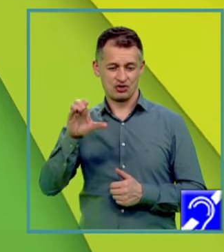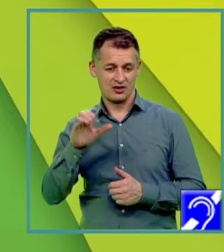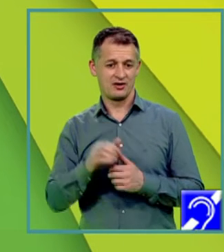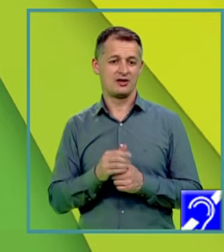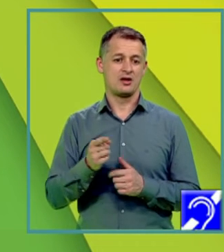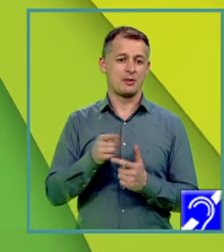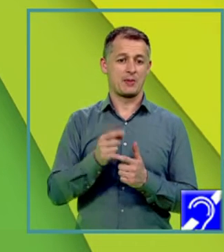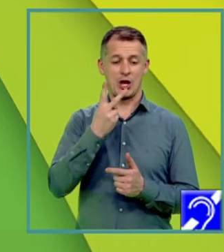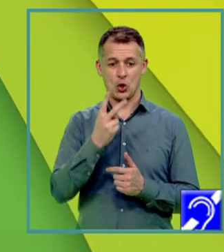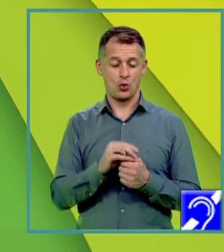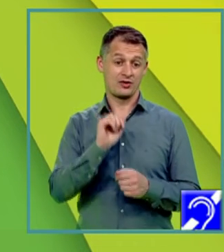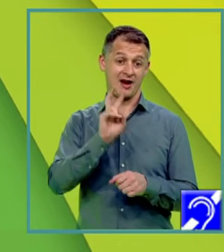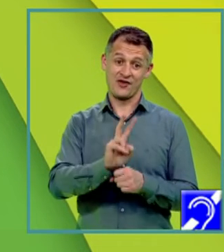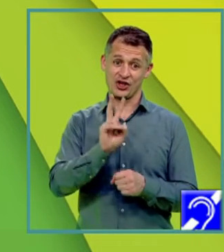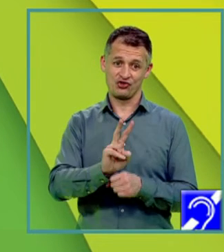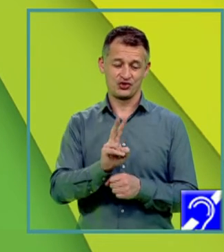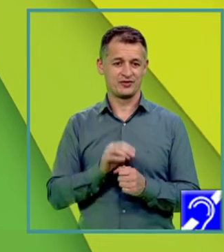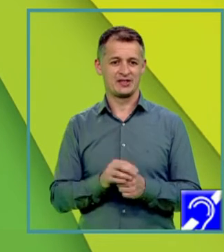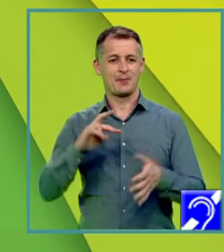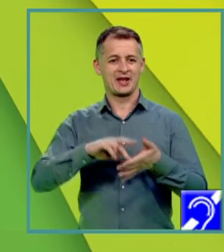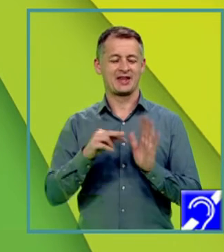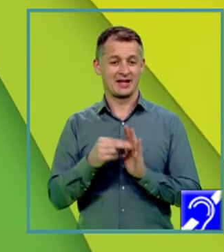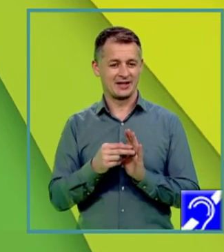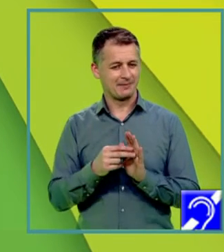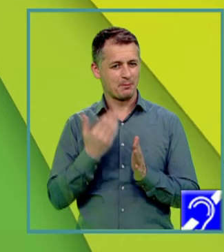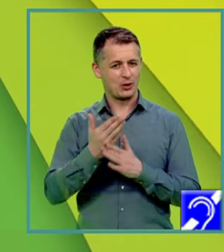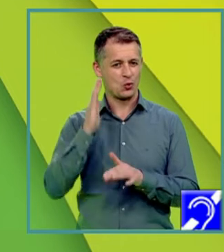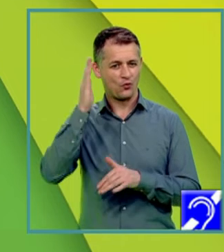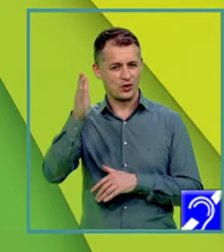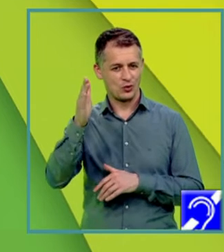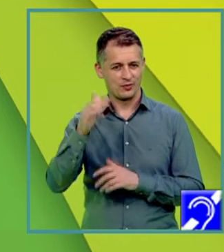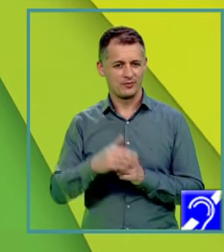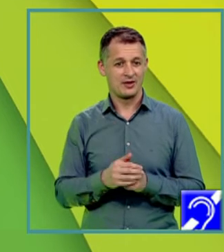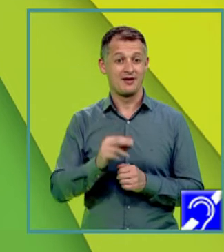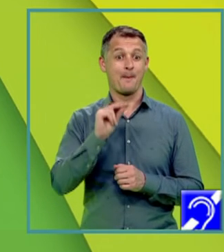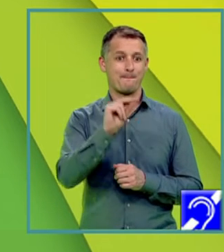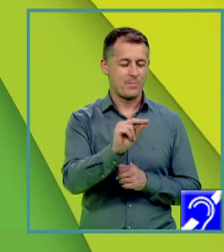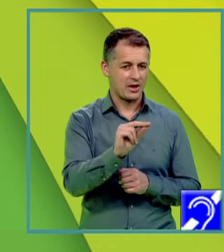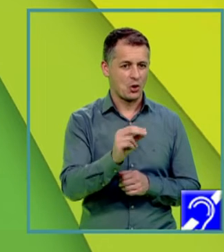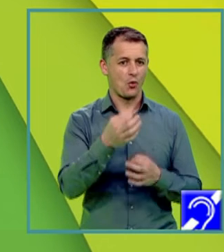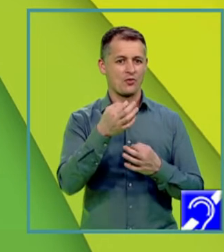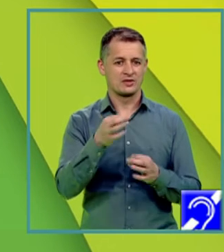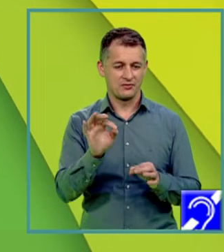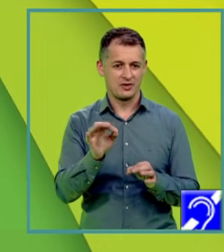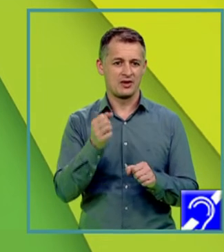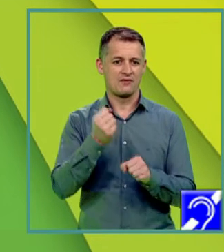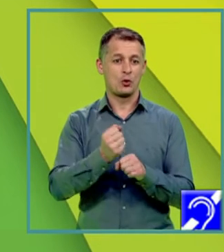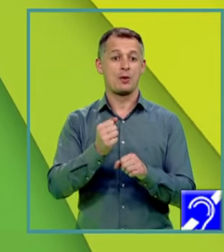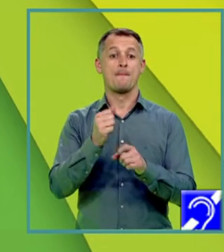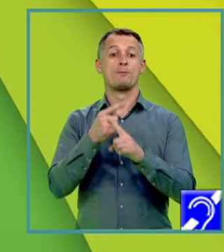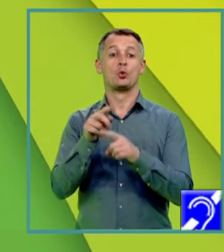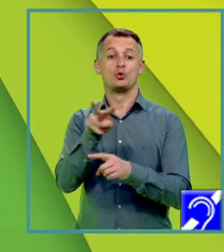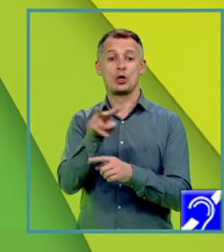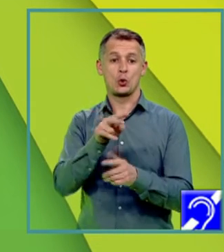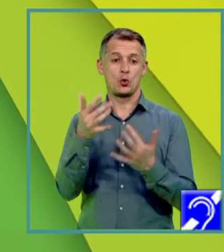două dar avem grijă ca să ne pregătim terenul pentru viitor Deci variabila p vom face deja produsul celor